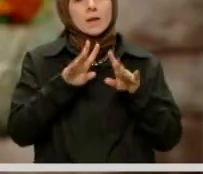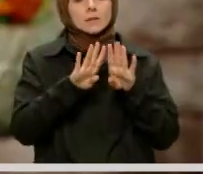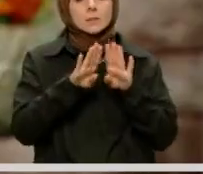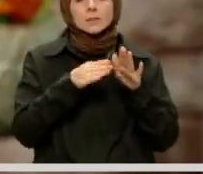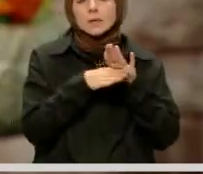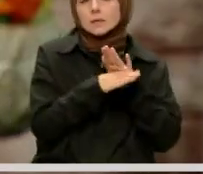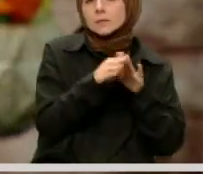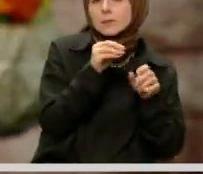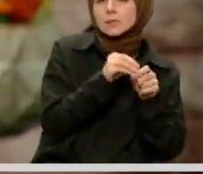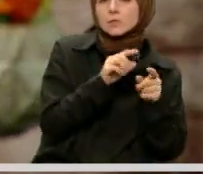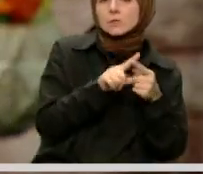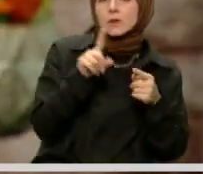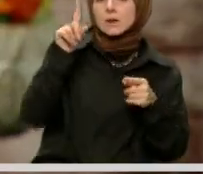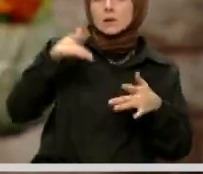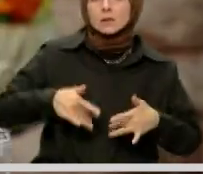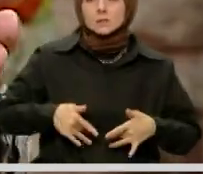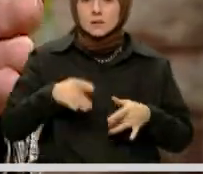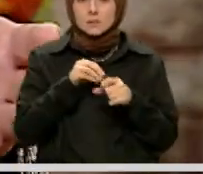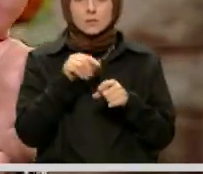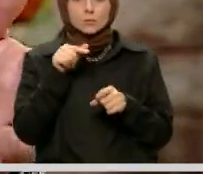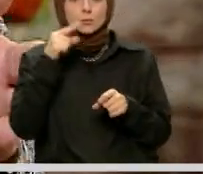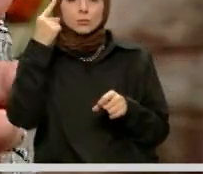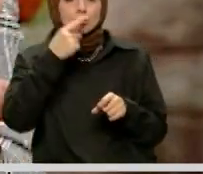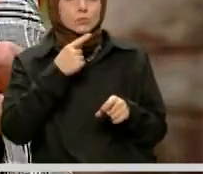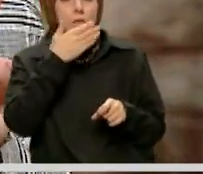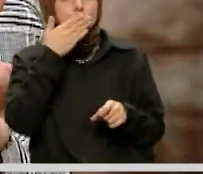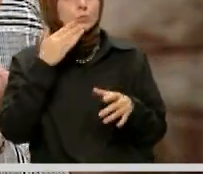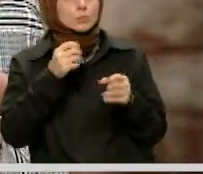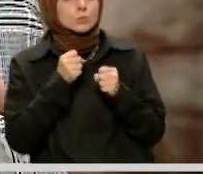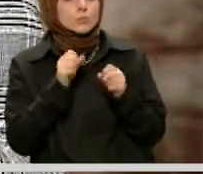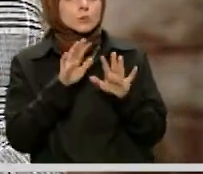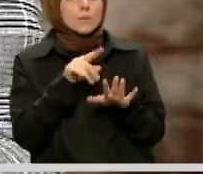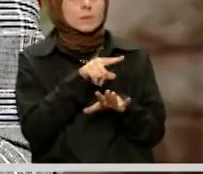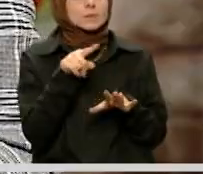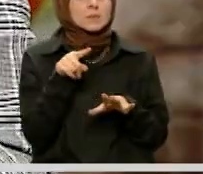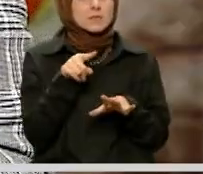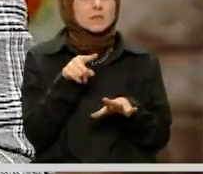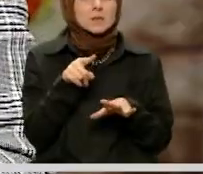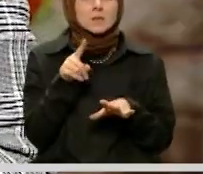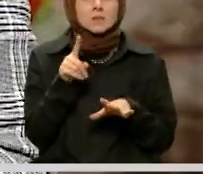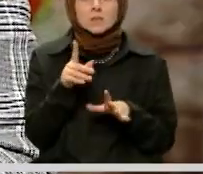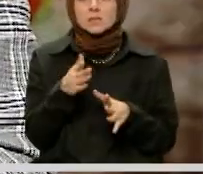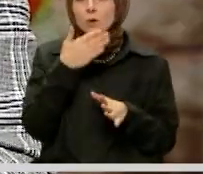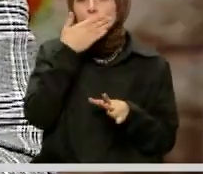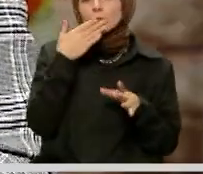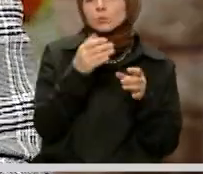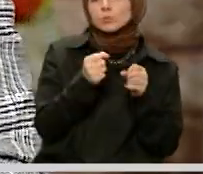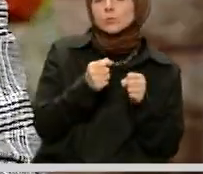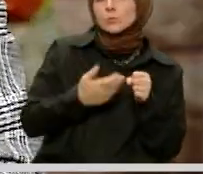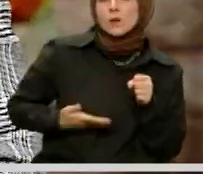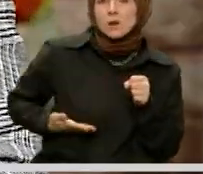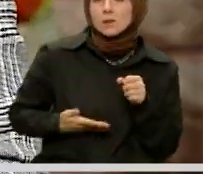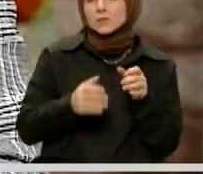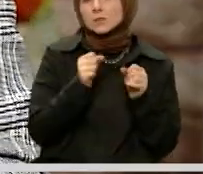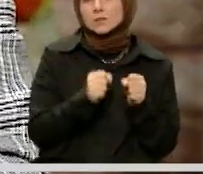Aslında bu yüzden biz orucu tutuyoruz değil mi? Ama siz bir taraftan aç susuz kalıp bir taraftan elinizle dilinizle eziyet